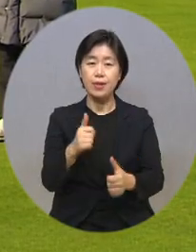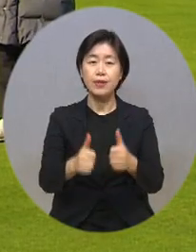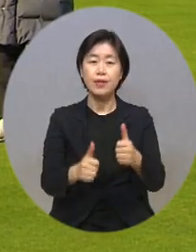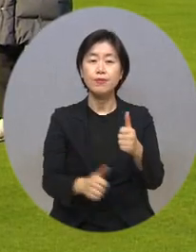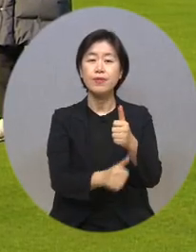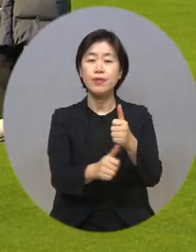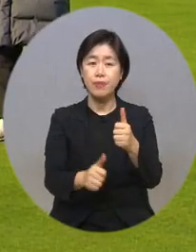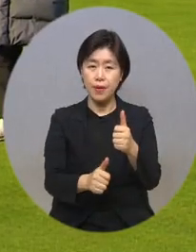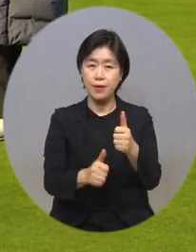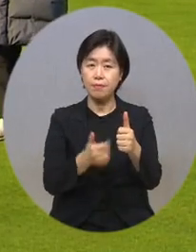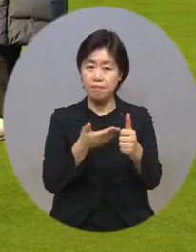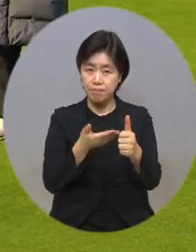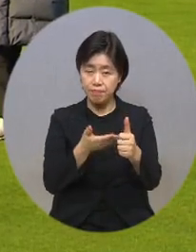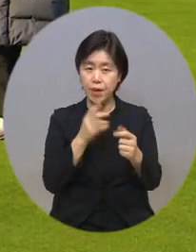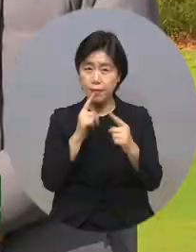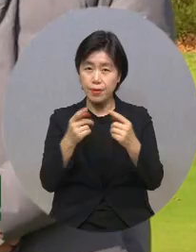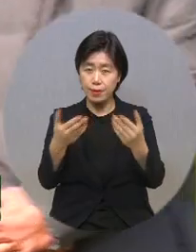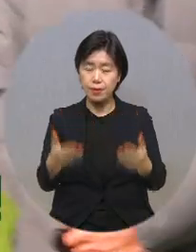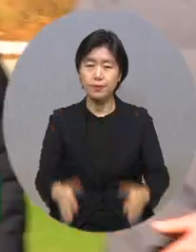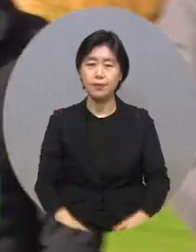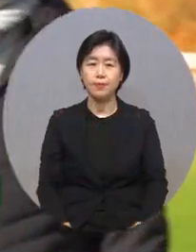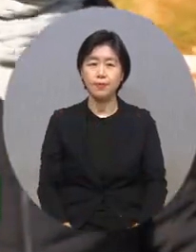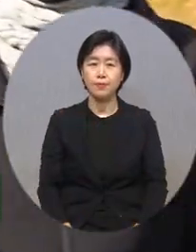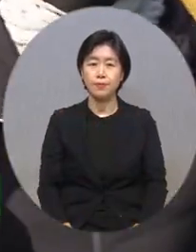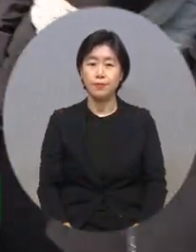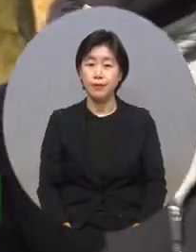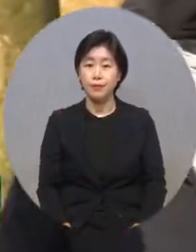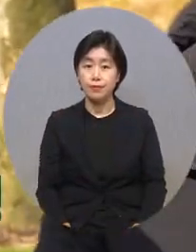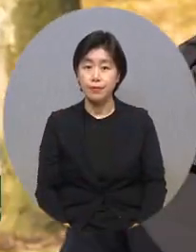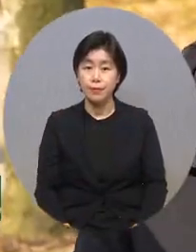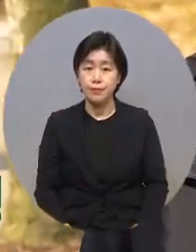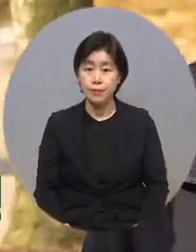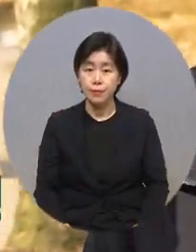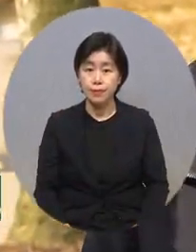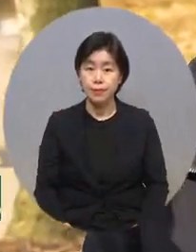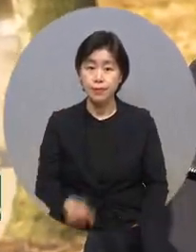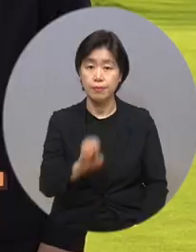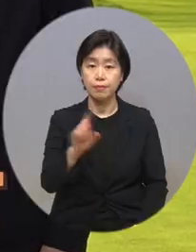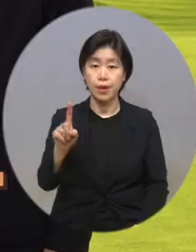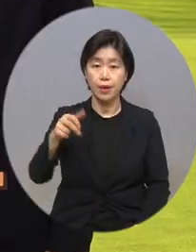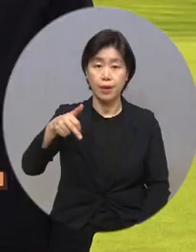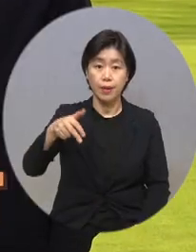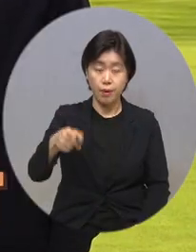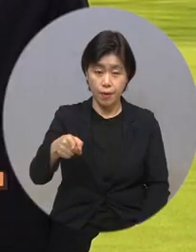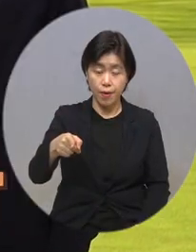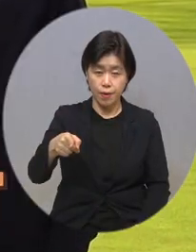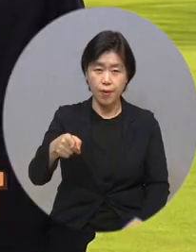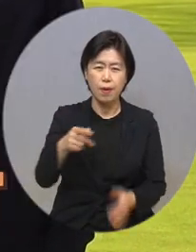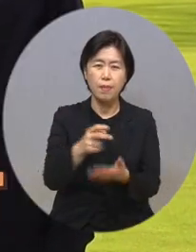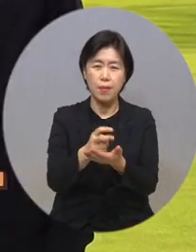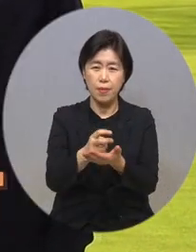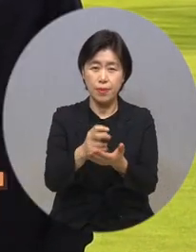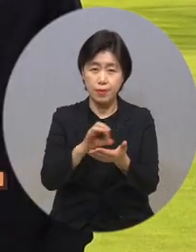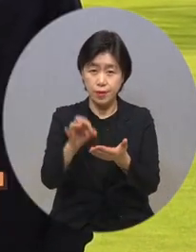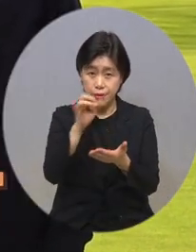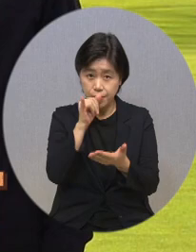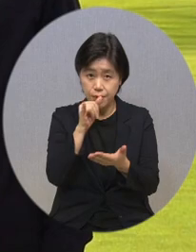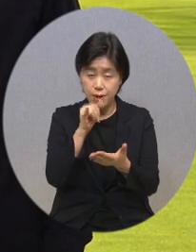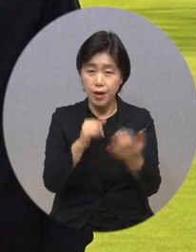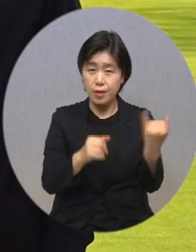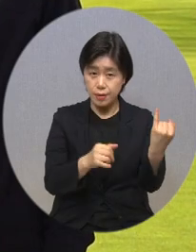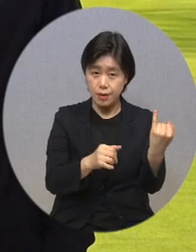경기위원님께서 한 말씀 해주시겠습니다. 마크제로 하느냐 하연아 씨 마크를 정명훈